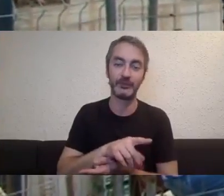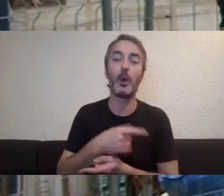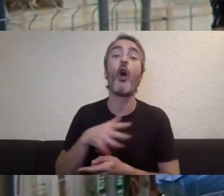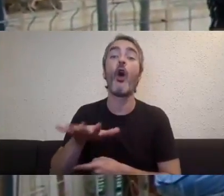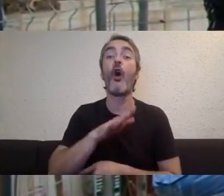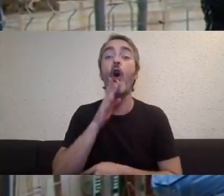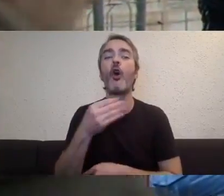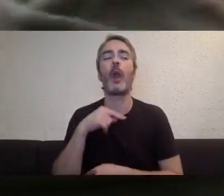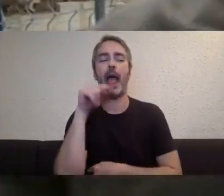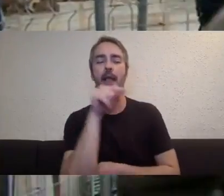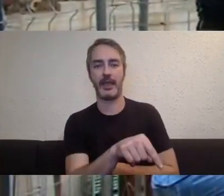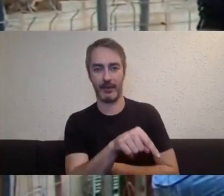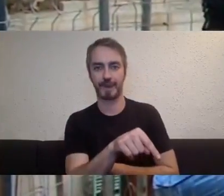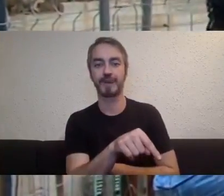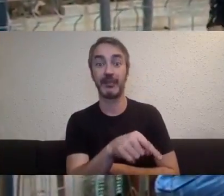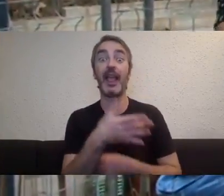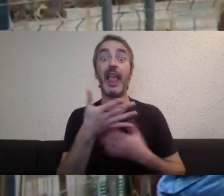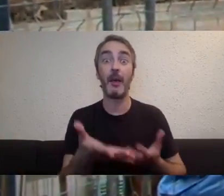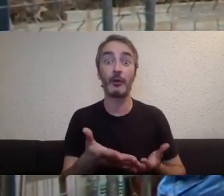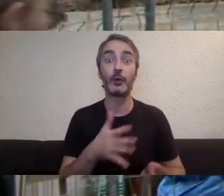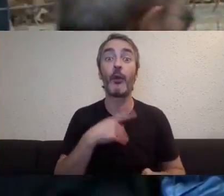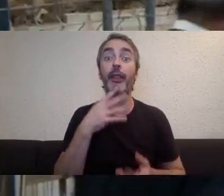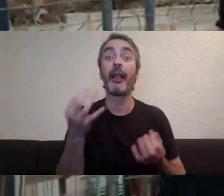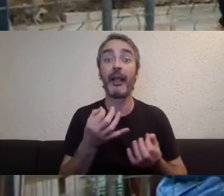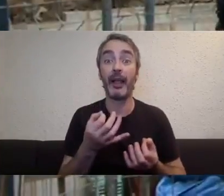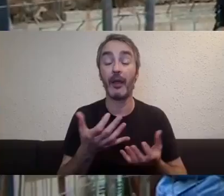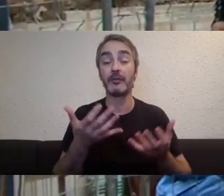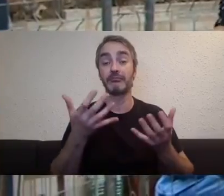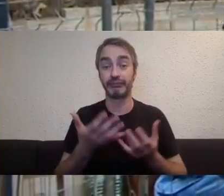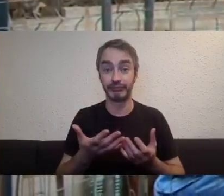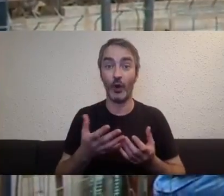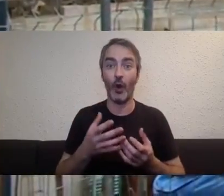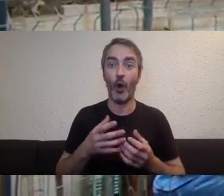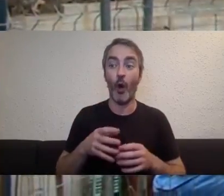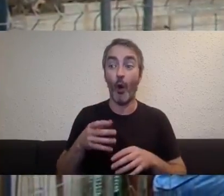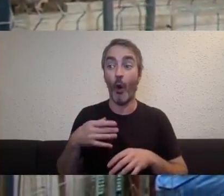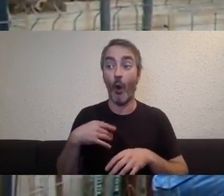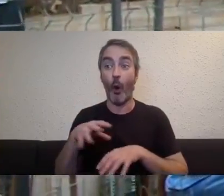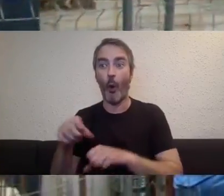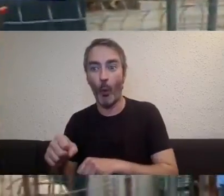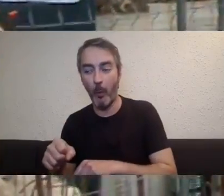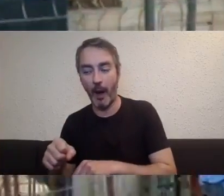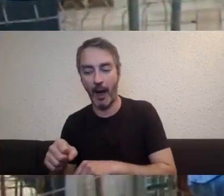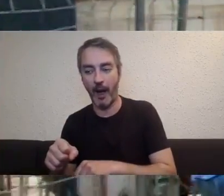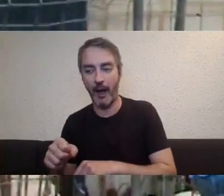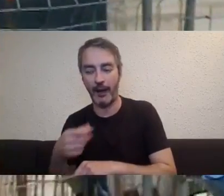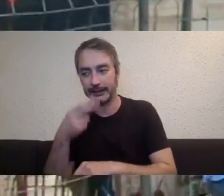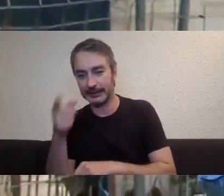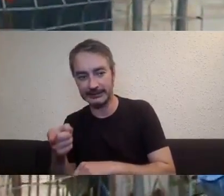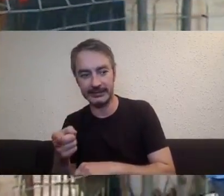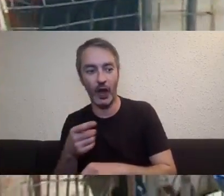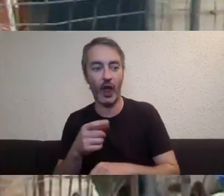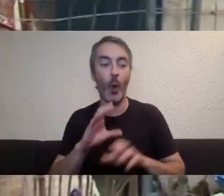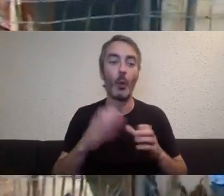construís la nova seu de l'Orfeó aquí. Això va provocar, entre els interessos dels ocupes i els interessos de la gent de